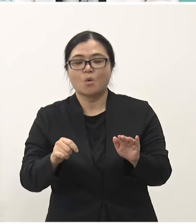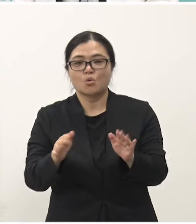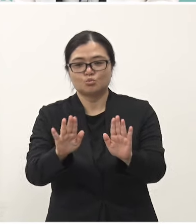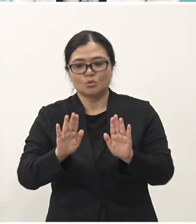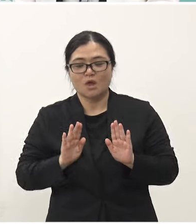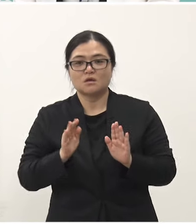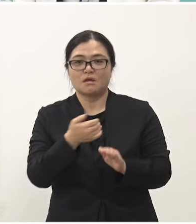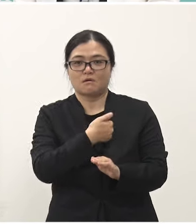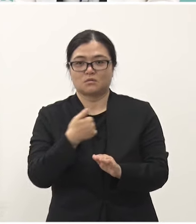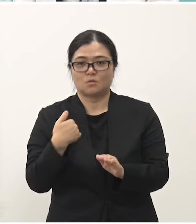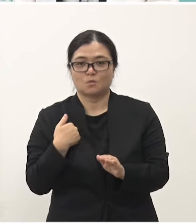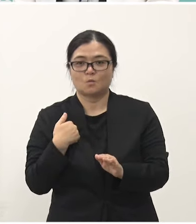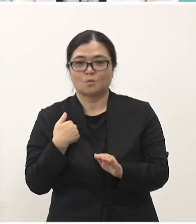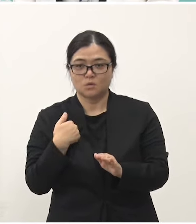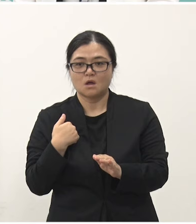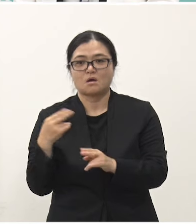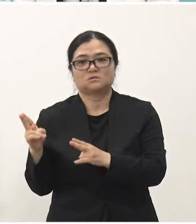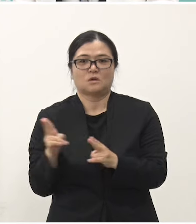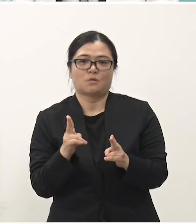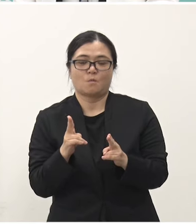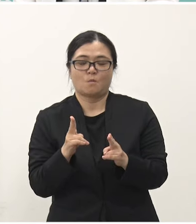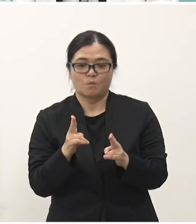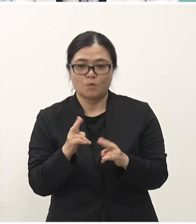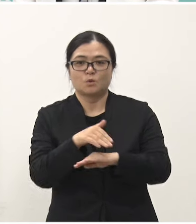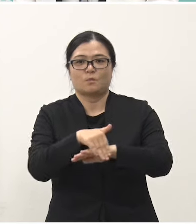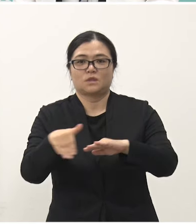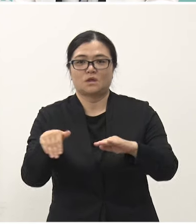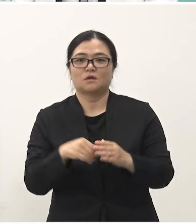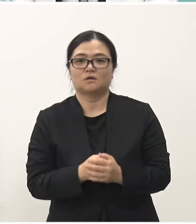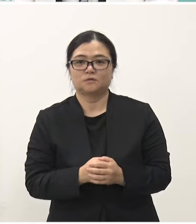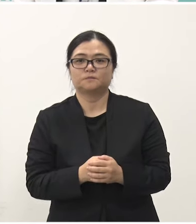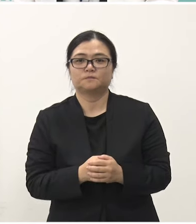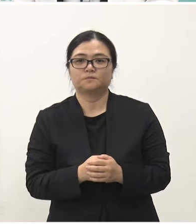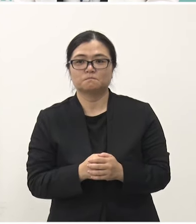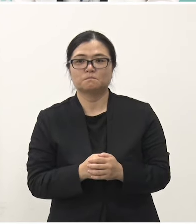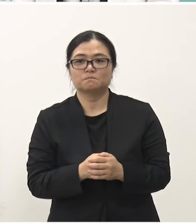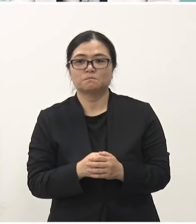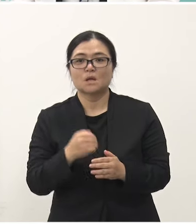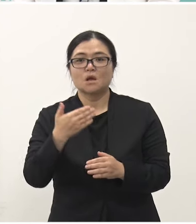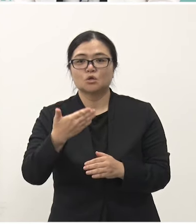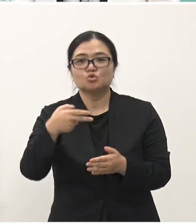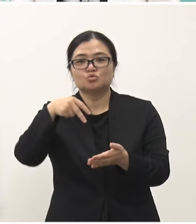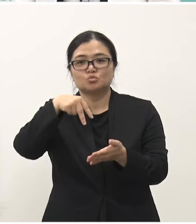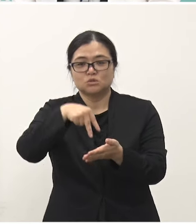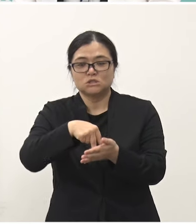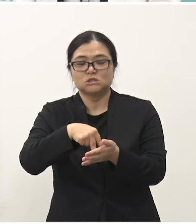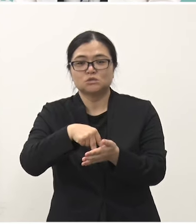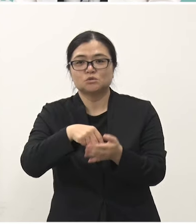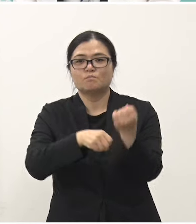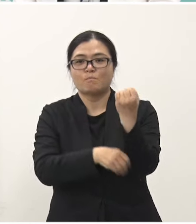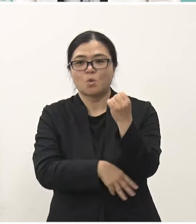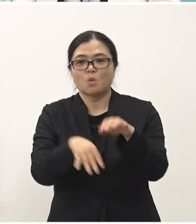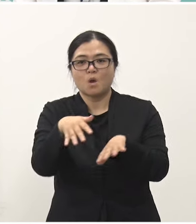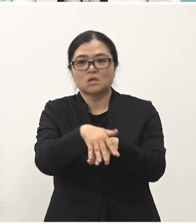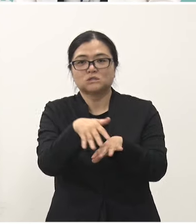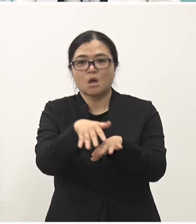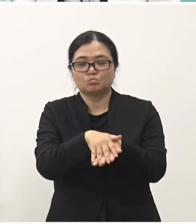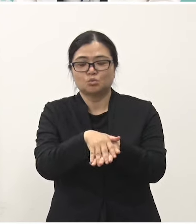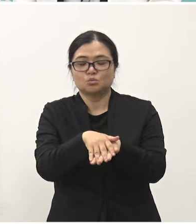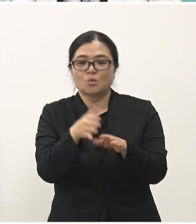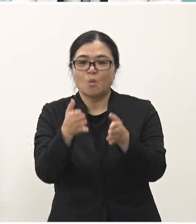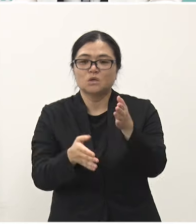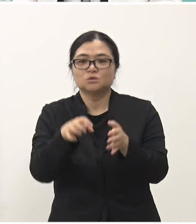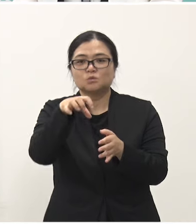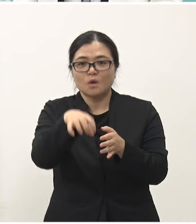ますちなみに港区内には23日発の医療的アや柔道障害時も通えるえ区立モザ保育園を設置しており